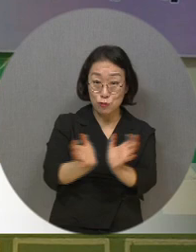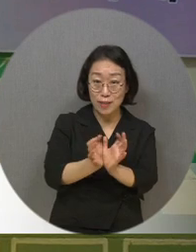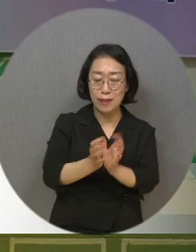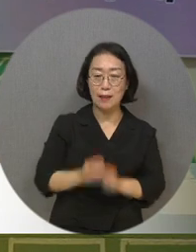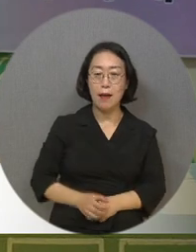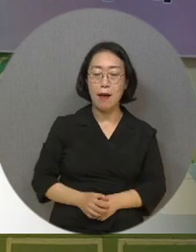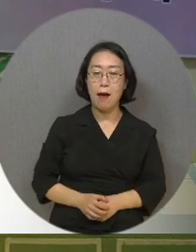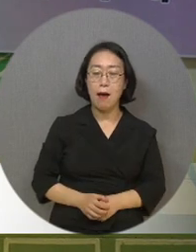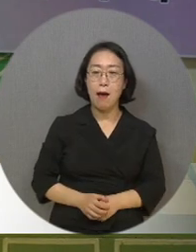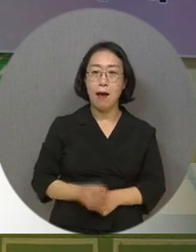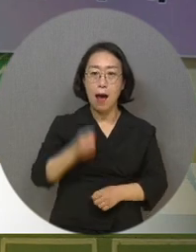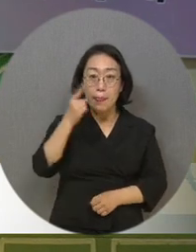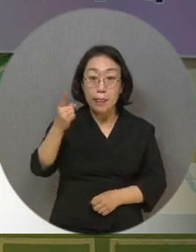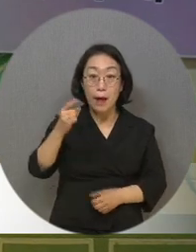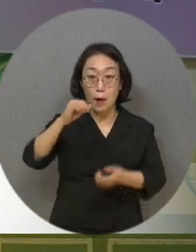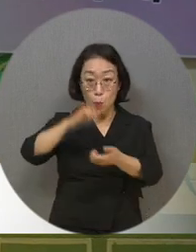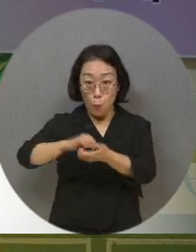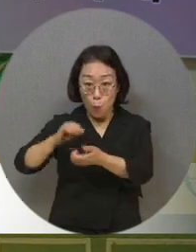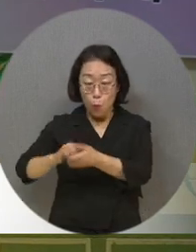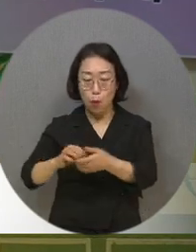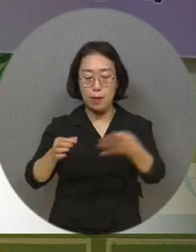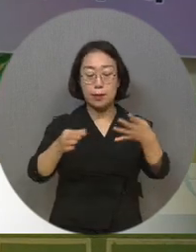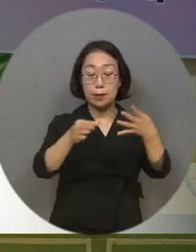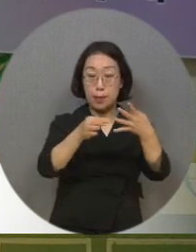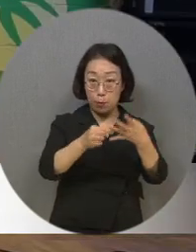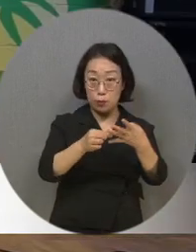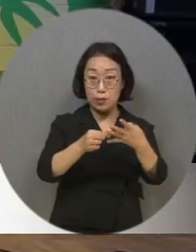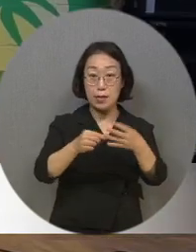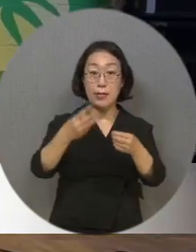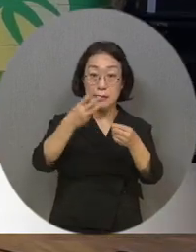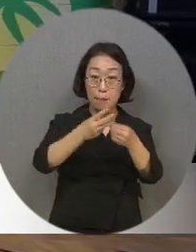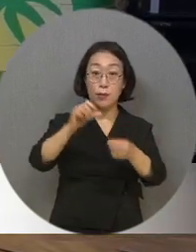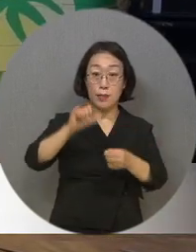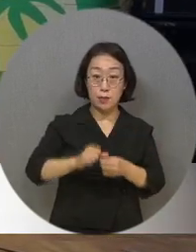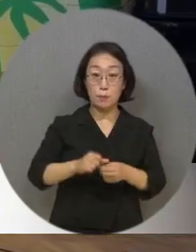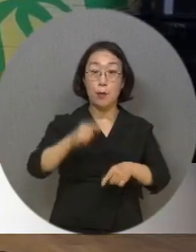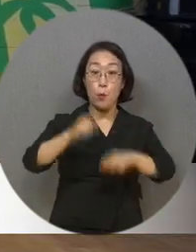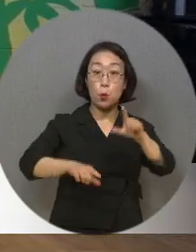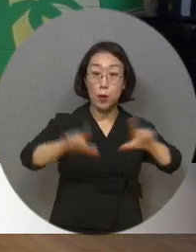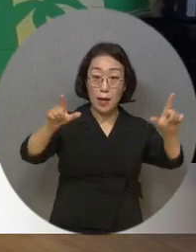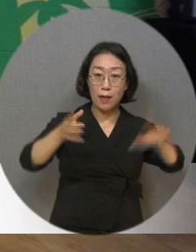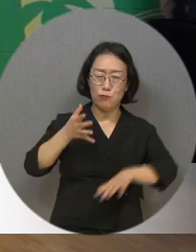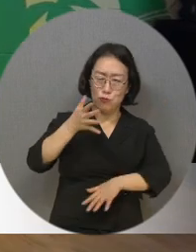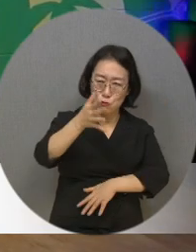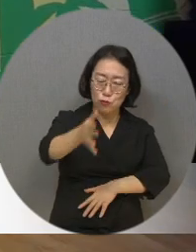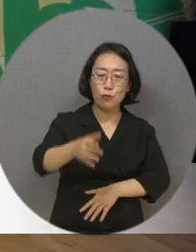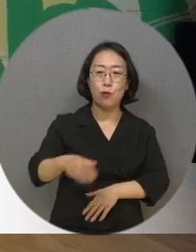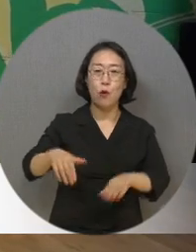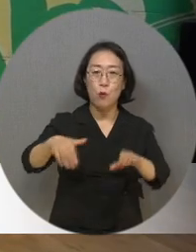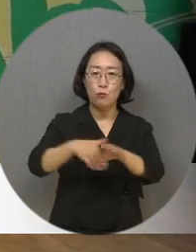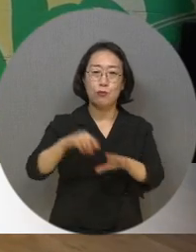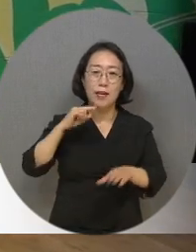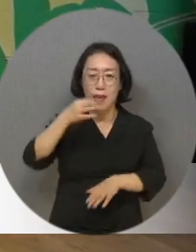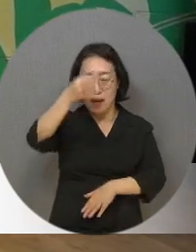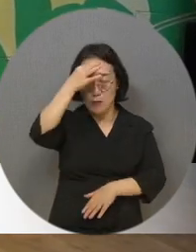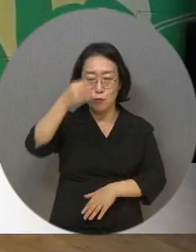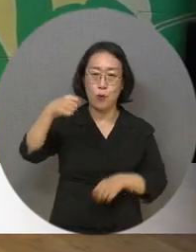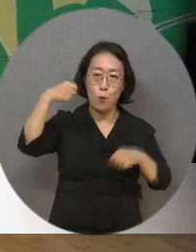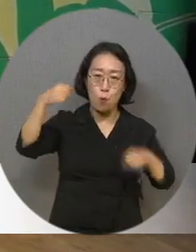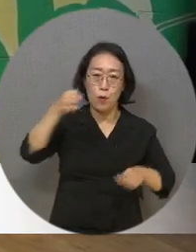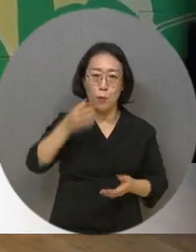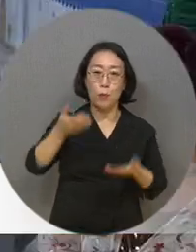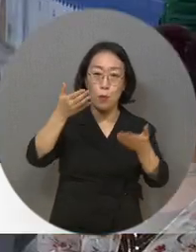매월 셋째 주 목요일과 다섯째 주 목요일마다 어르신들에게 문화예술공연으로 재능 기부를 하는